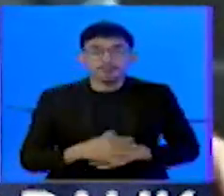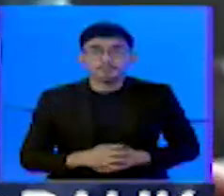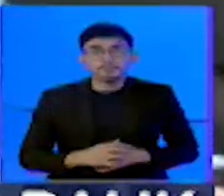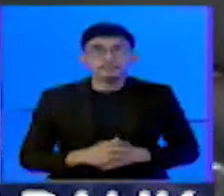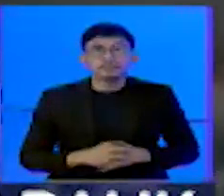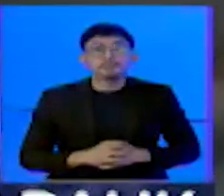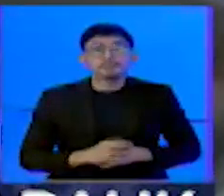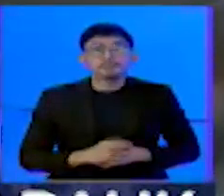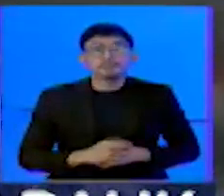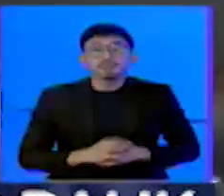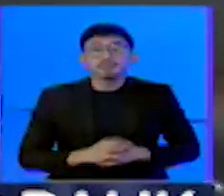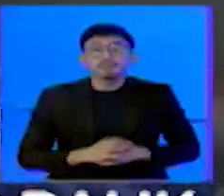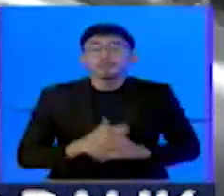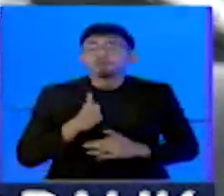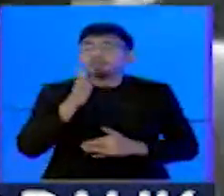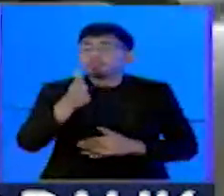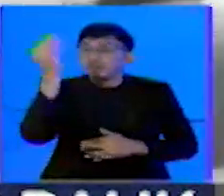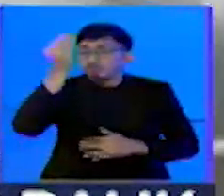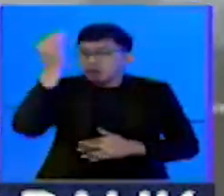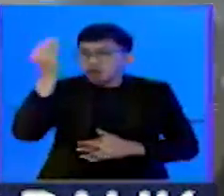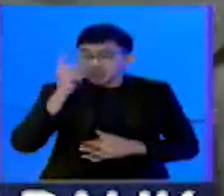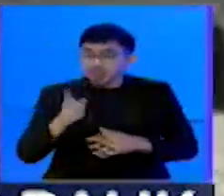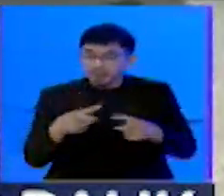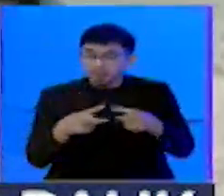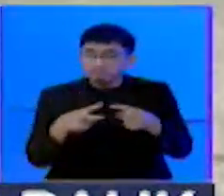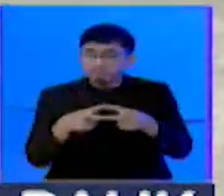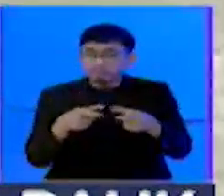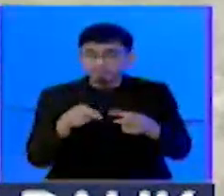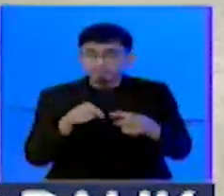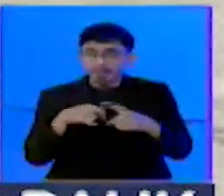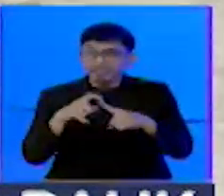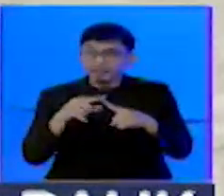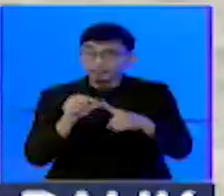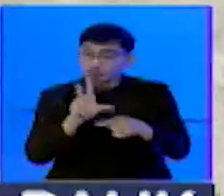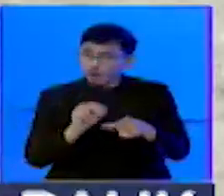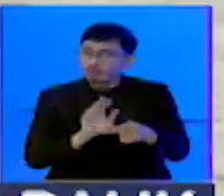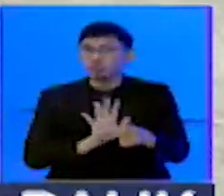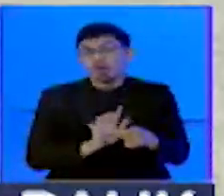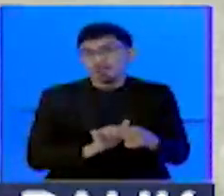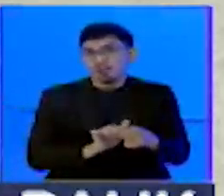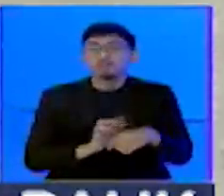Ia dilarang masuk ke tempat wisata karena tidak memiliki KTP Jawa Barat.